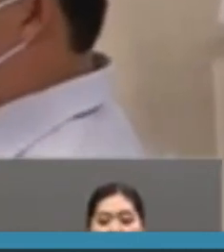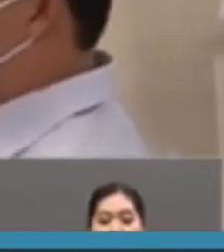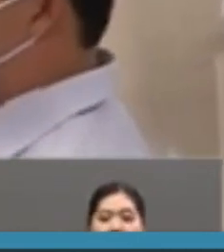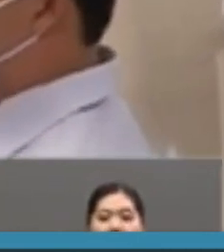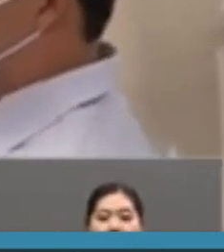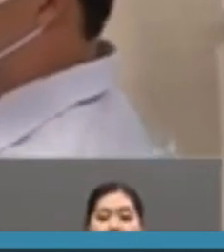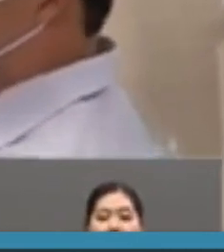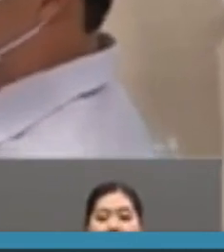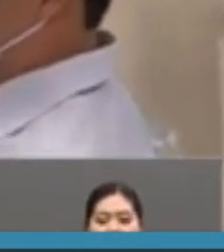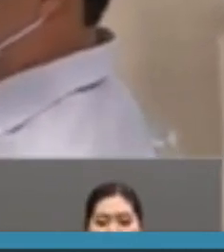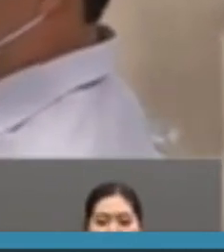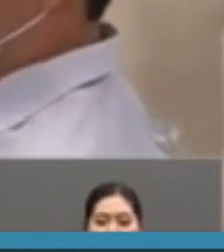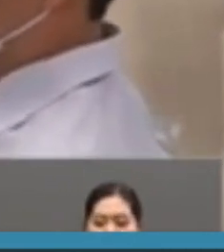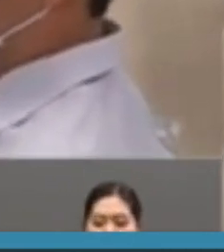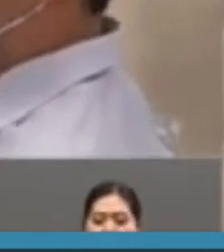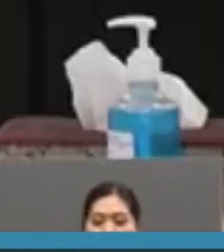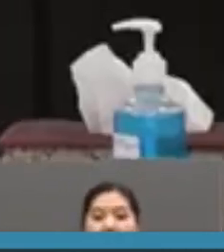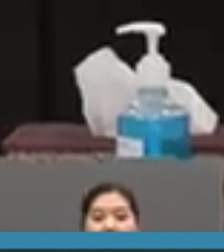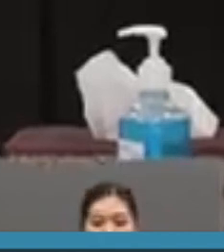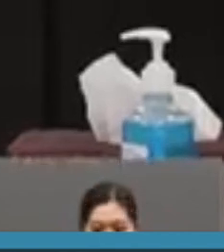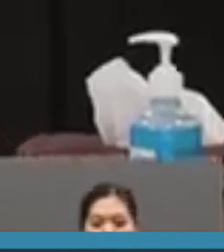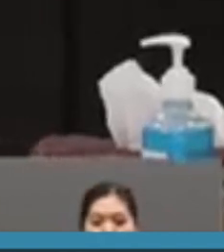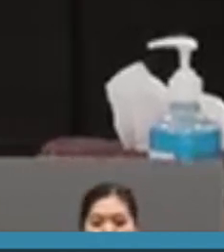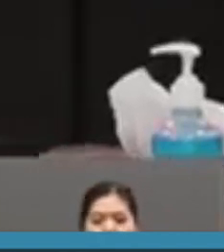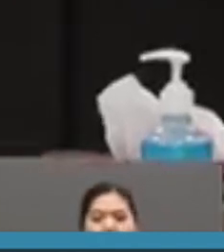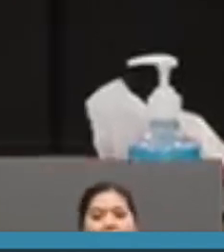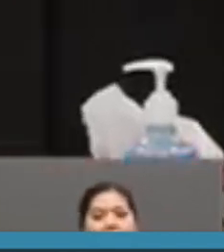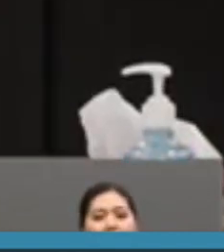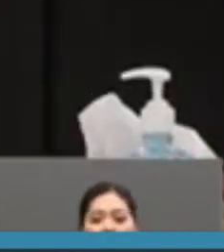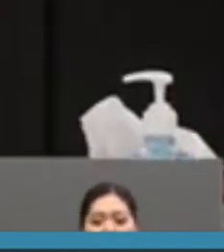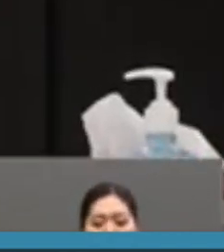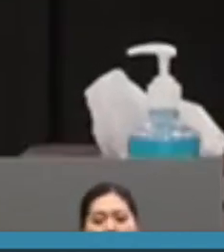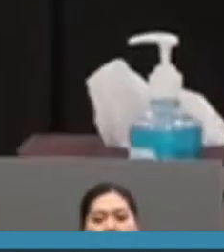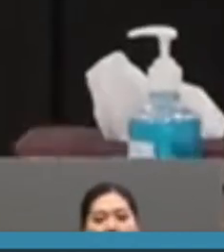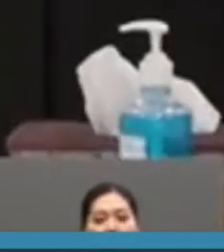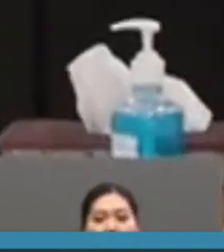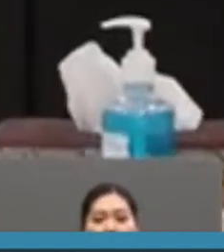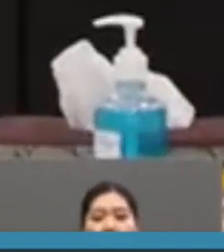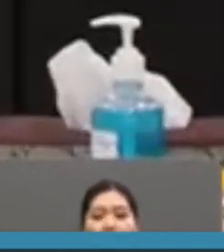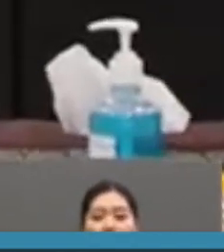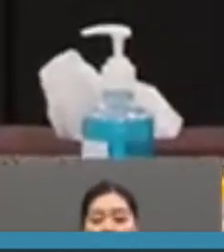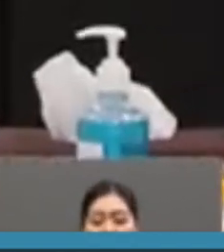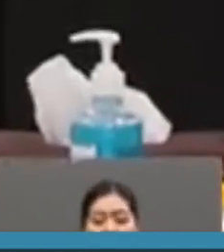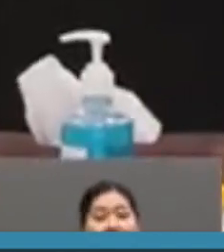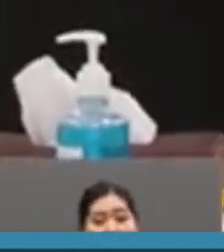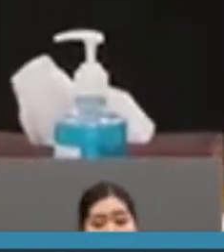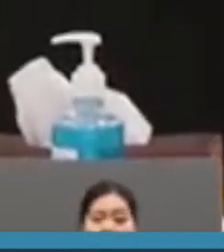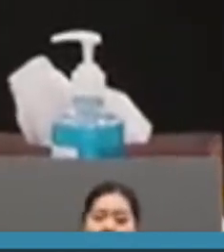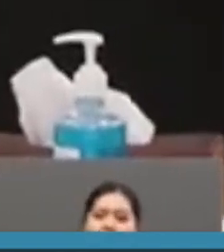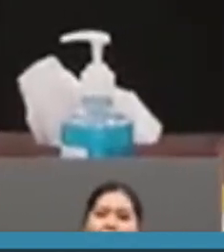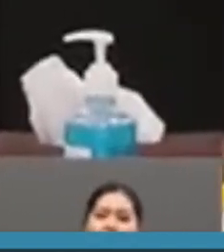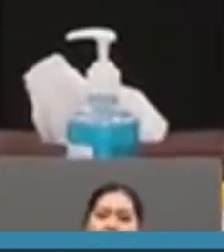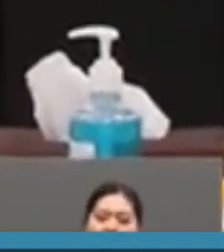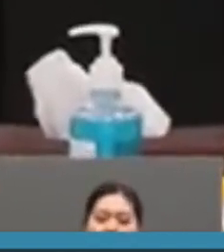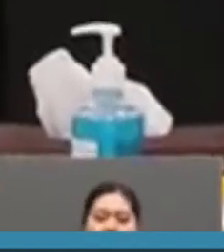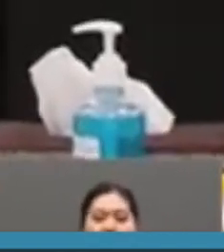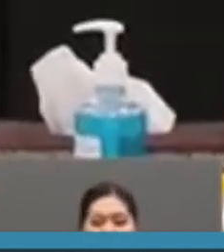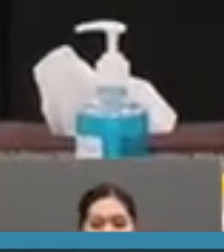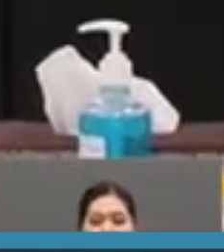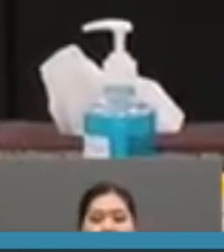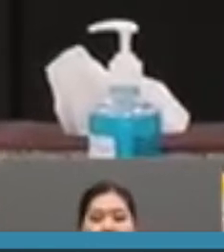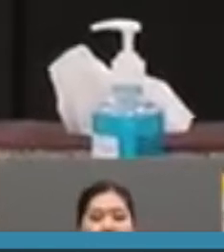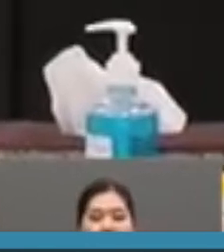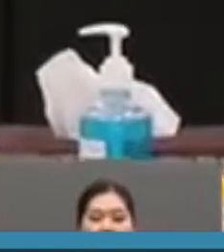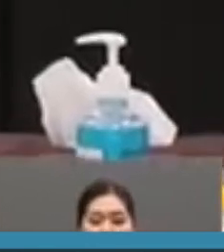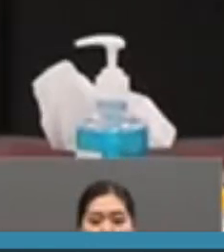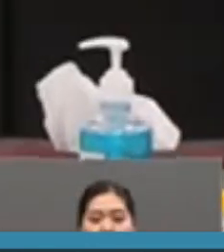ระทบวางแนวทางแก้ไขระยะยาวเพื่อป้องกันประชาชนรวมทั้งสั่งการให้ผู้บัญชาการตำรวจแห่งชาติส่ง